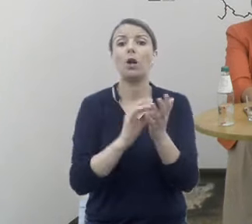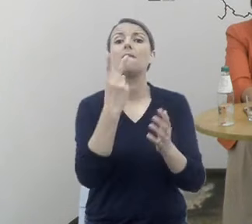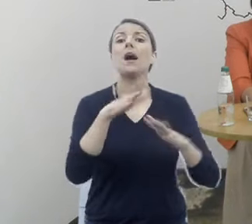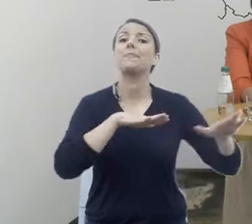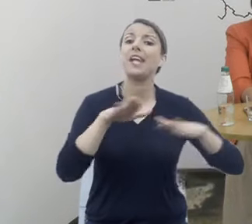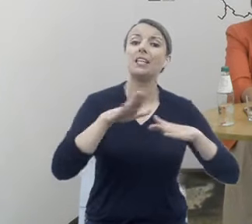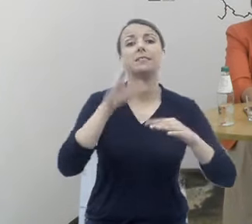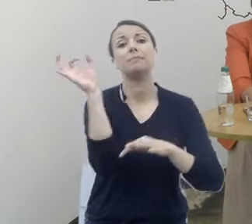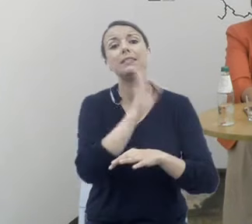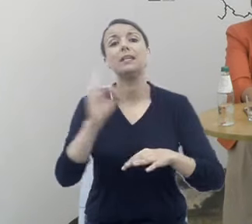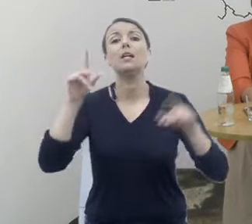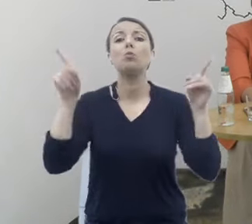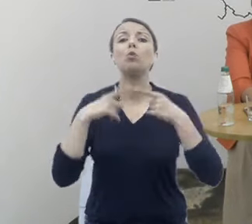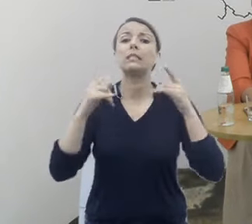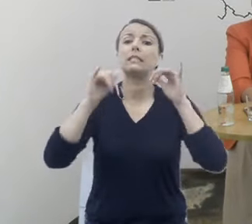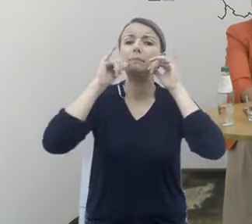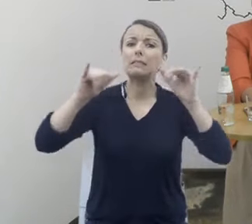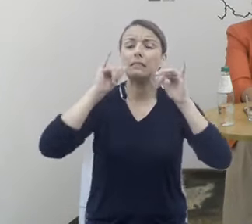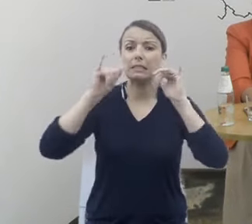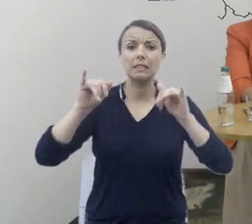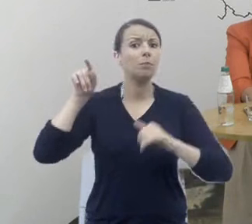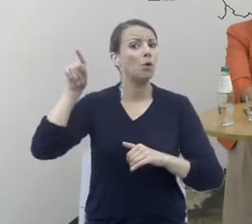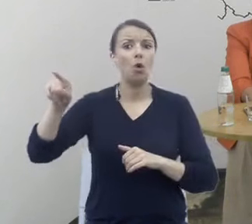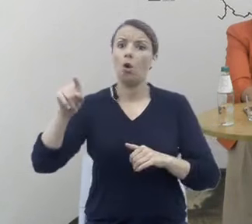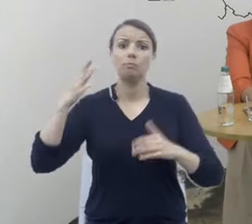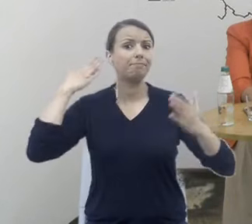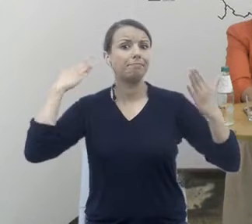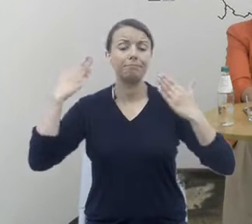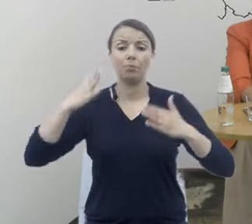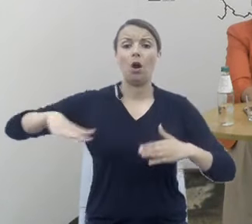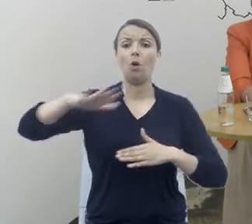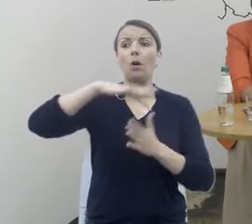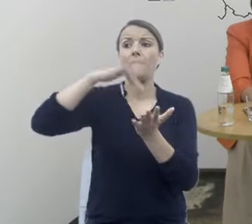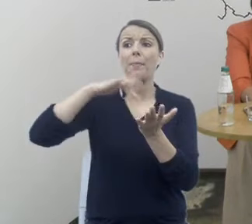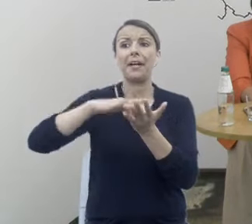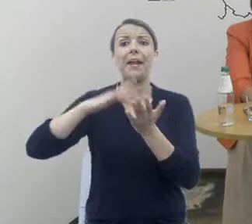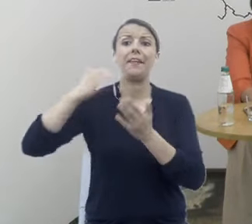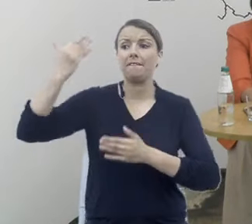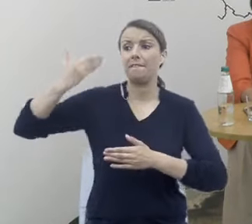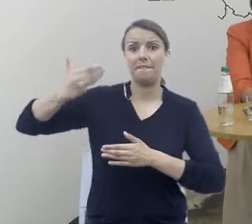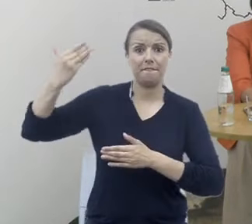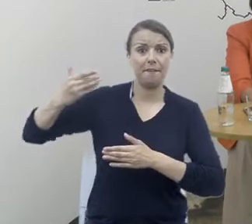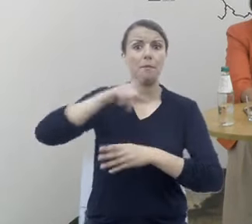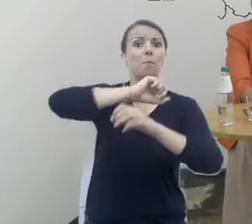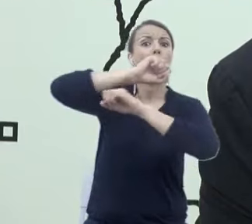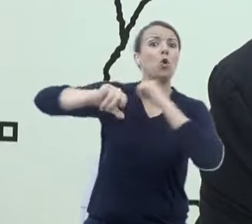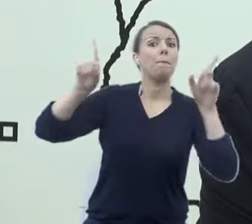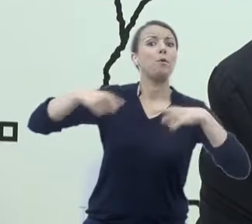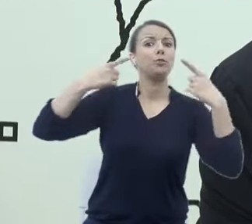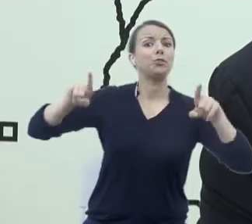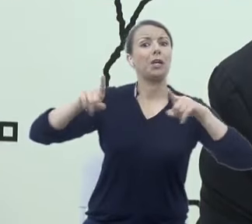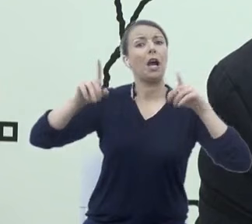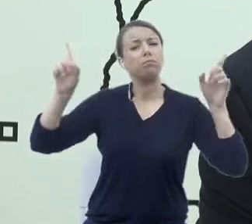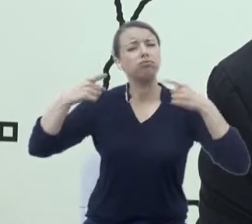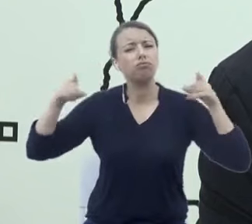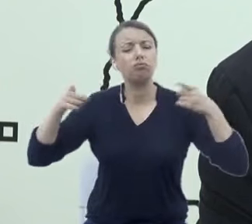żeby zagłuszać to, co było, na, co się działo na rynku i te wszystkie obchody i tak dalej, że było to coś